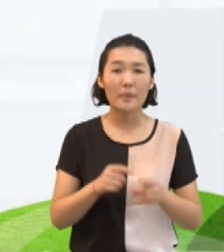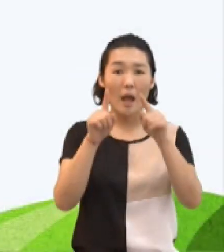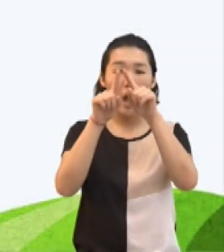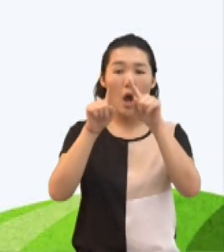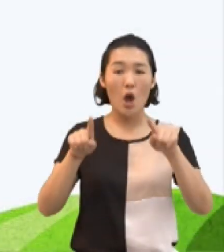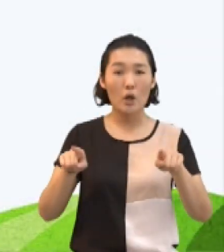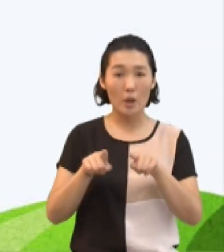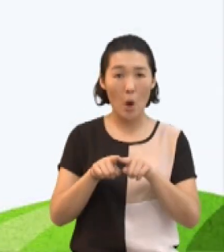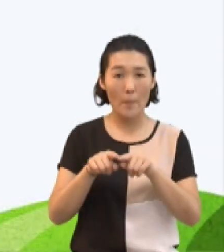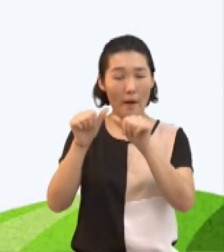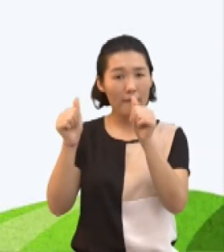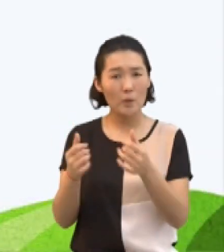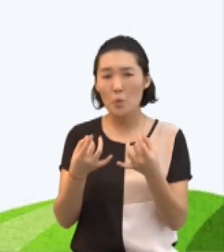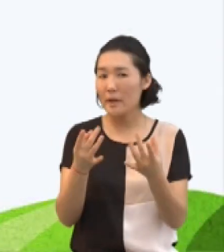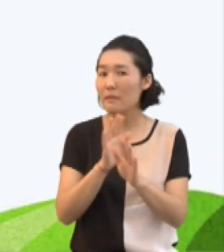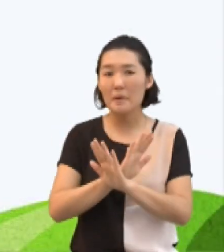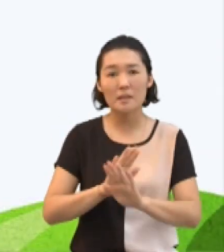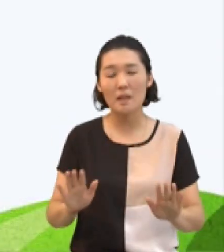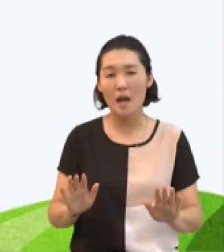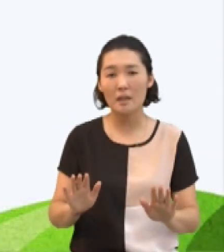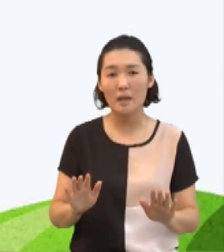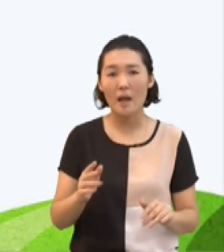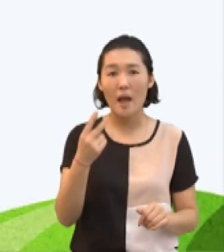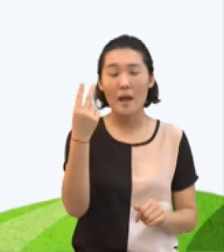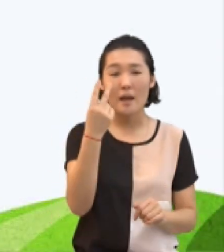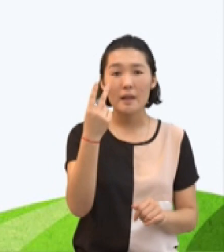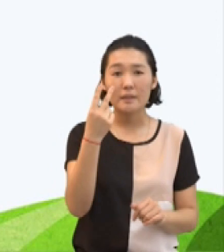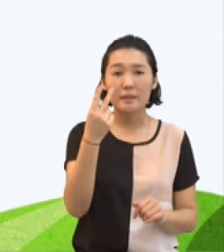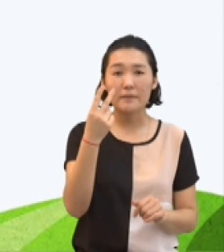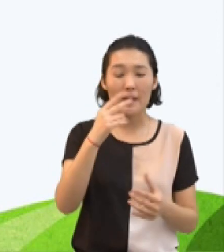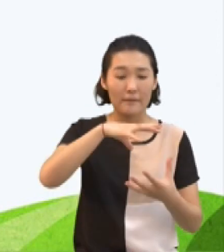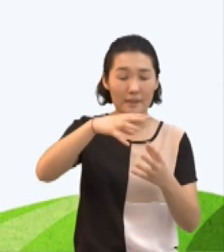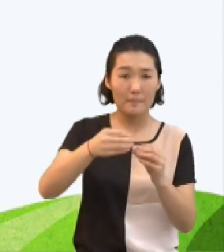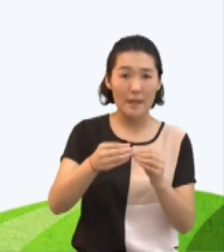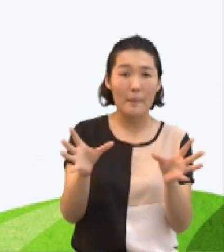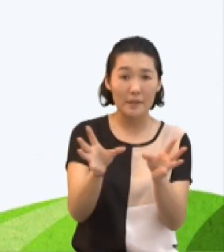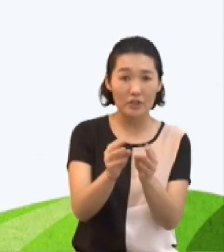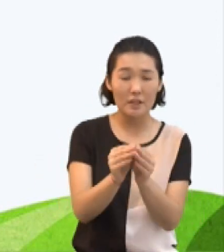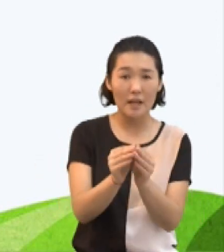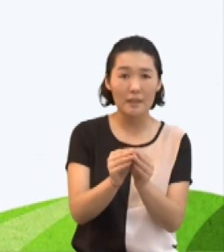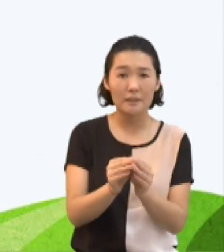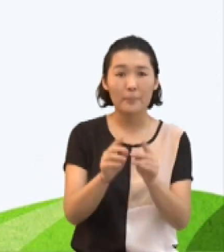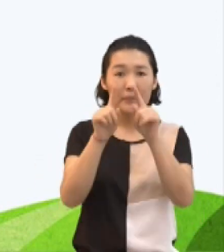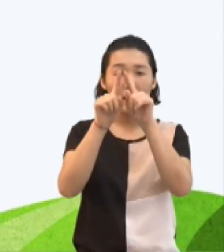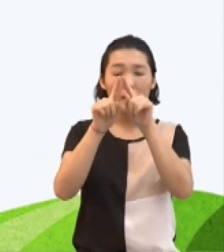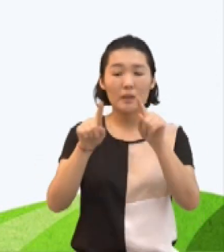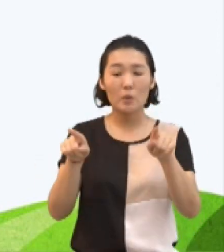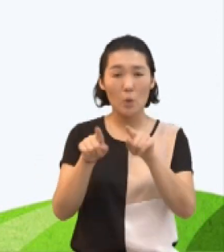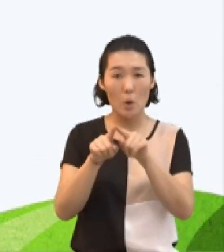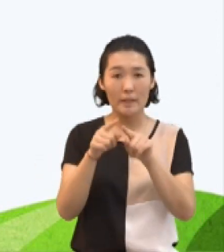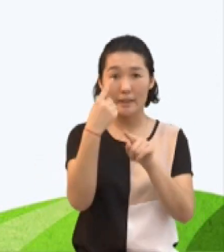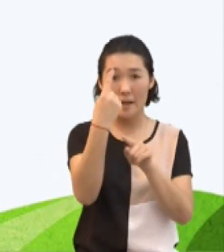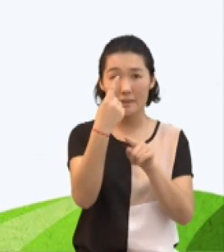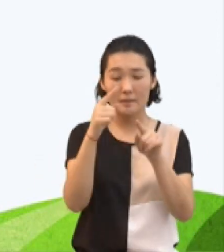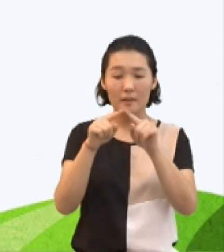Ромб – фигура непростая, две в себе объединяет. Треугольник –